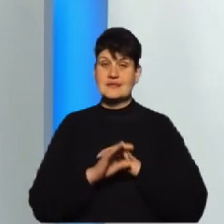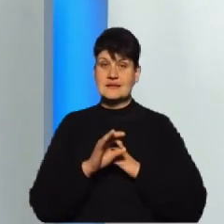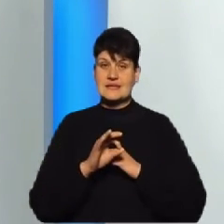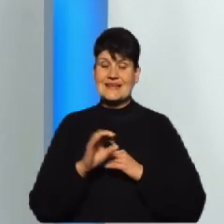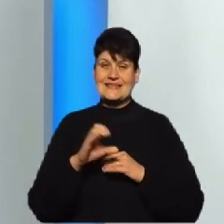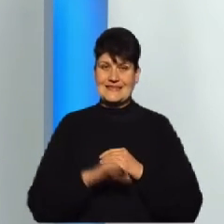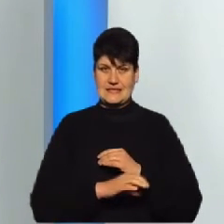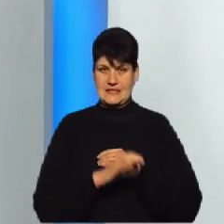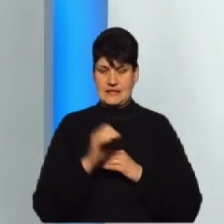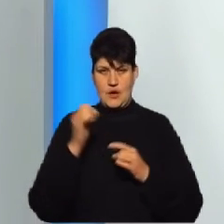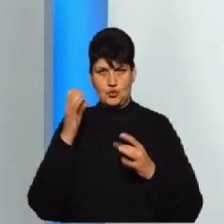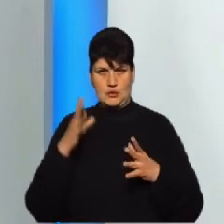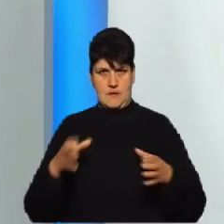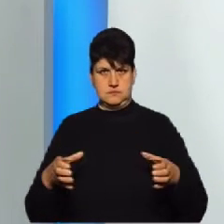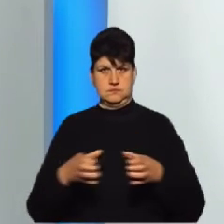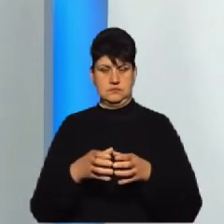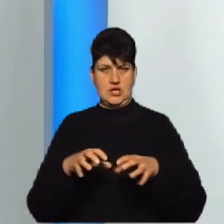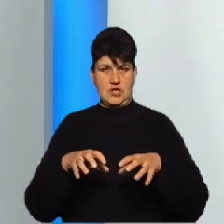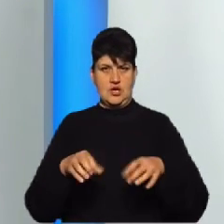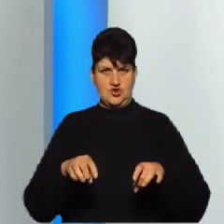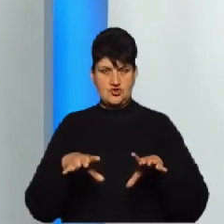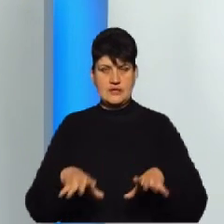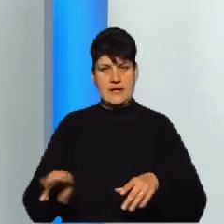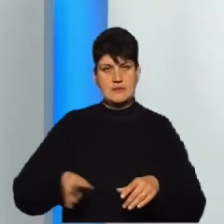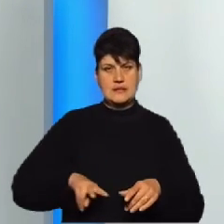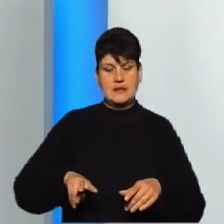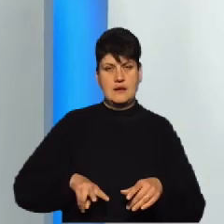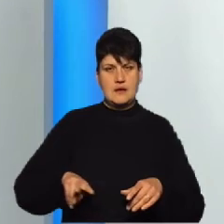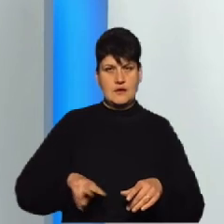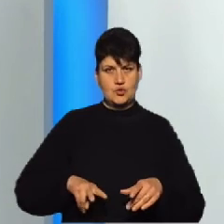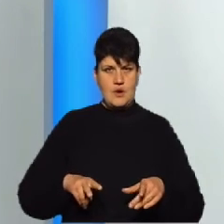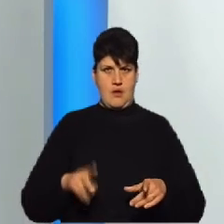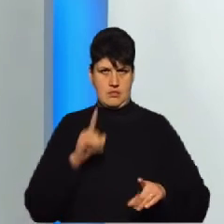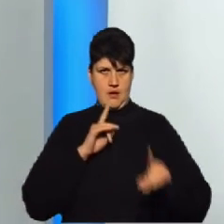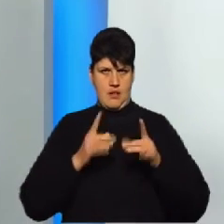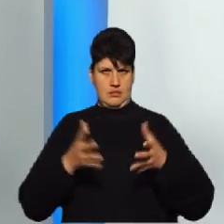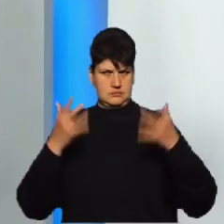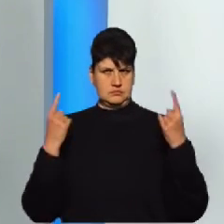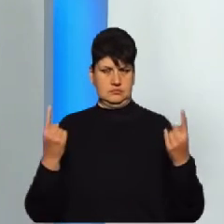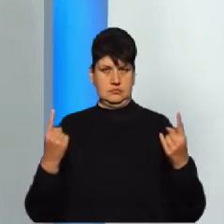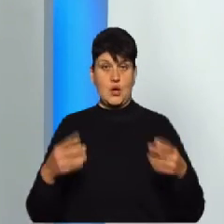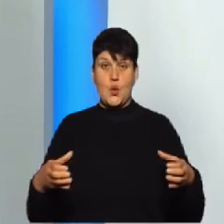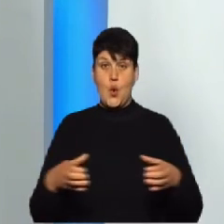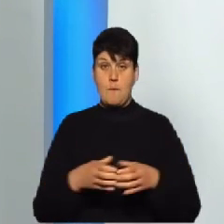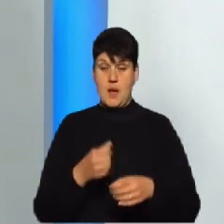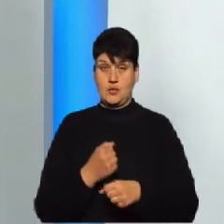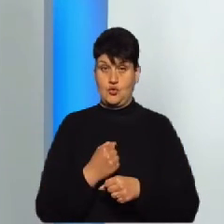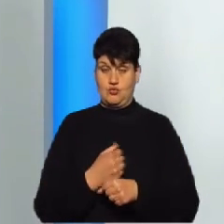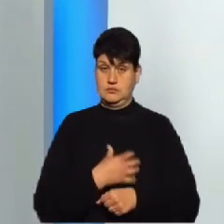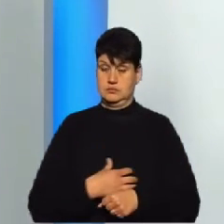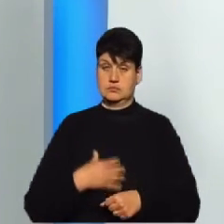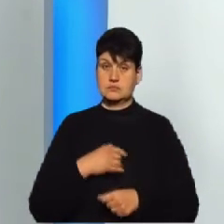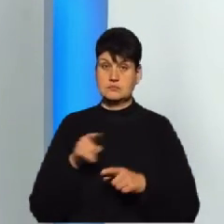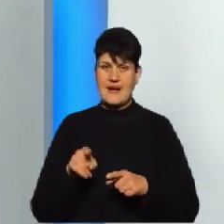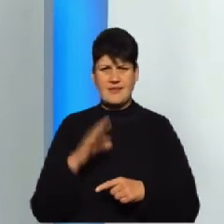рішення, там навіть ради директорів більше. Це от. І командна робота, а не особисті інтереси,